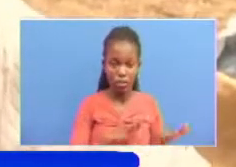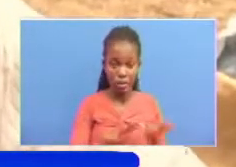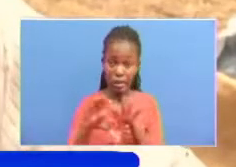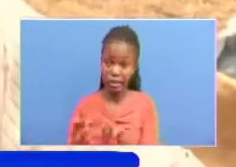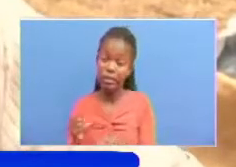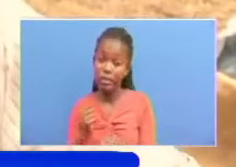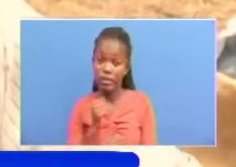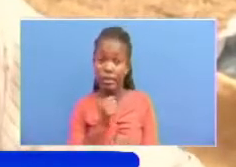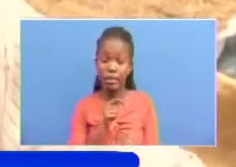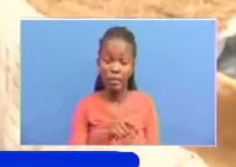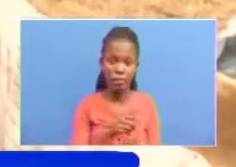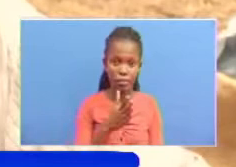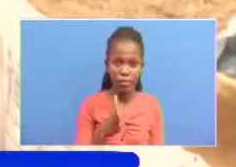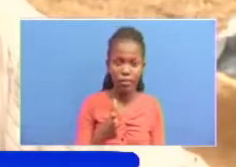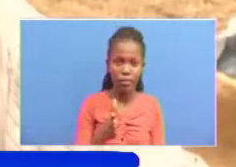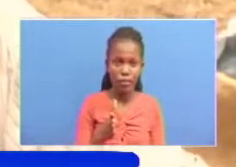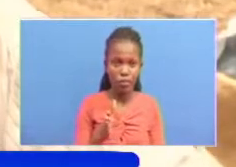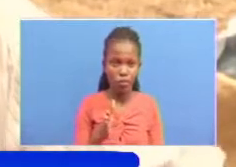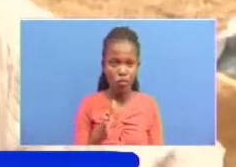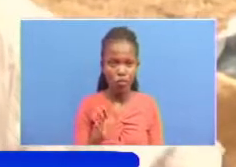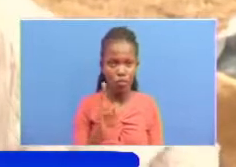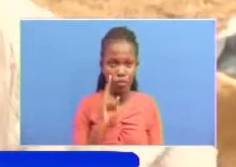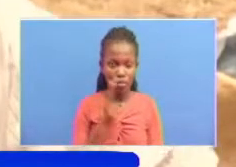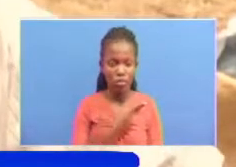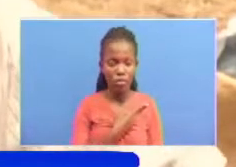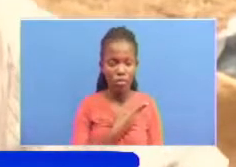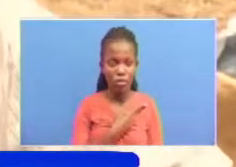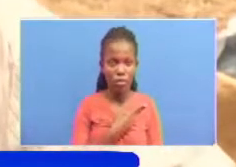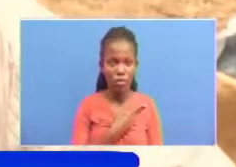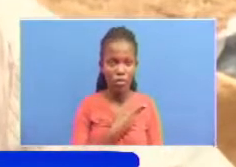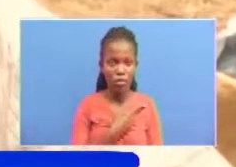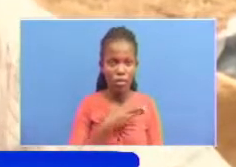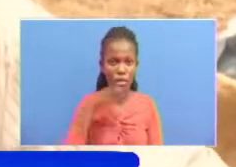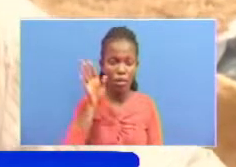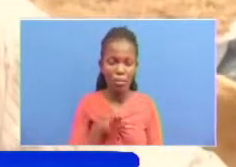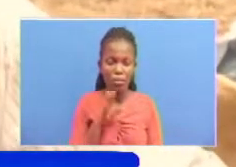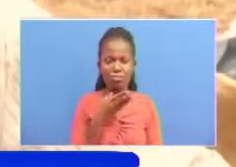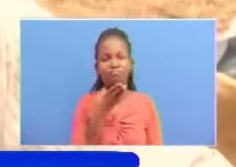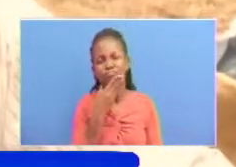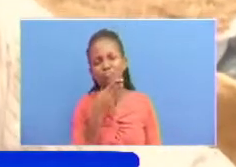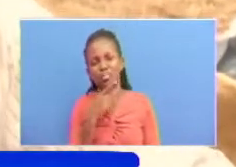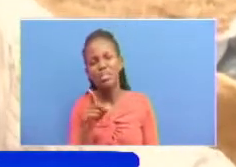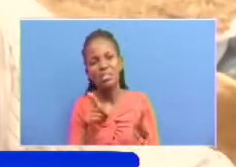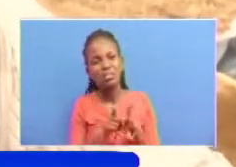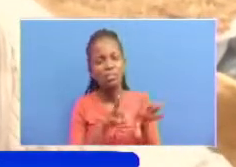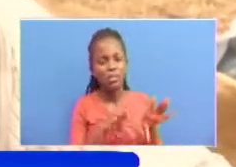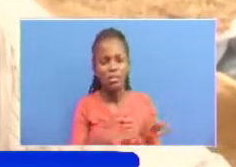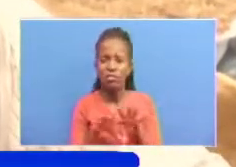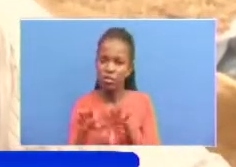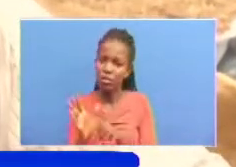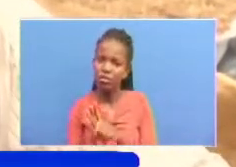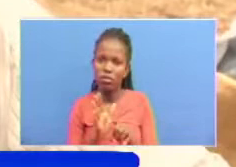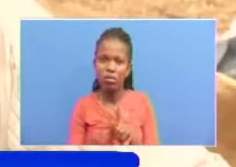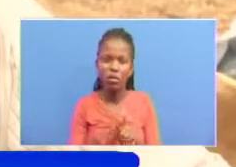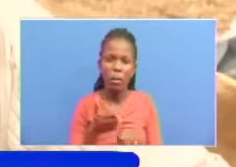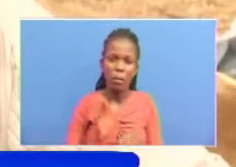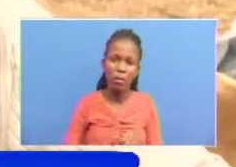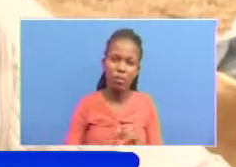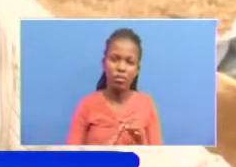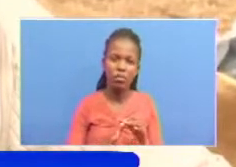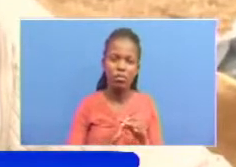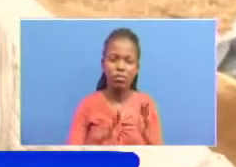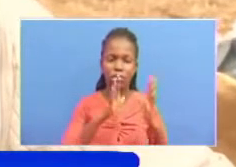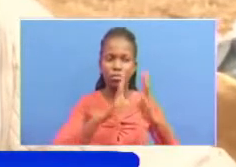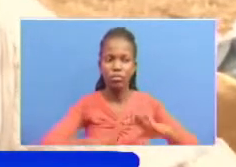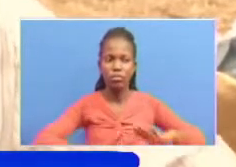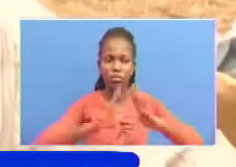yusokoni kwanza taithie sana sana kaa ome netu ume amu noe bala utuwa na uthipata. Na